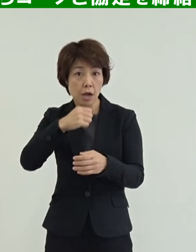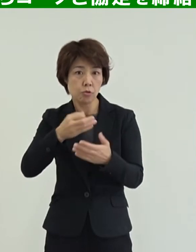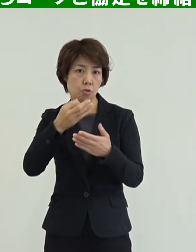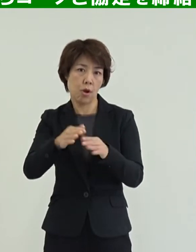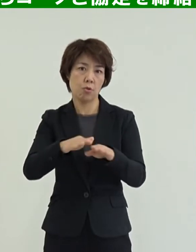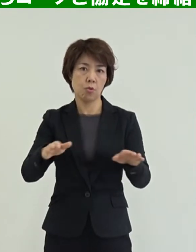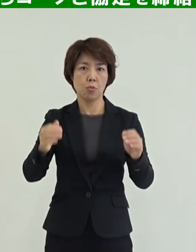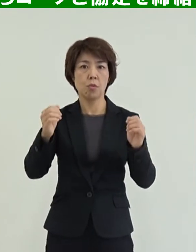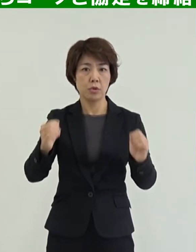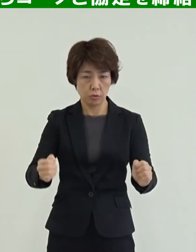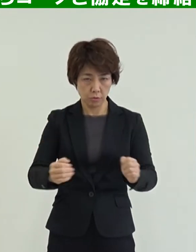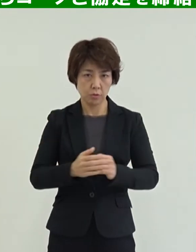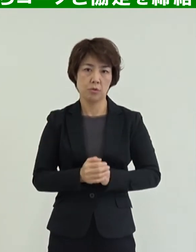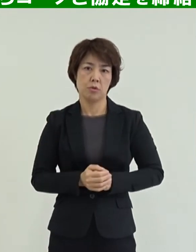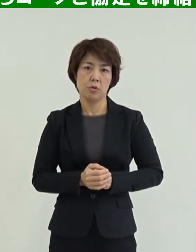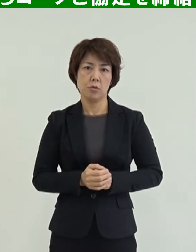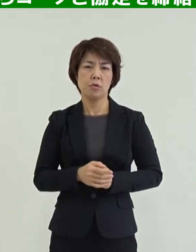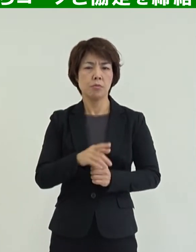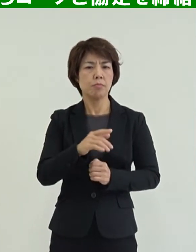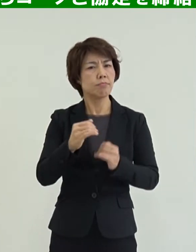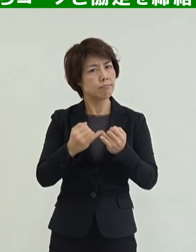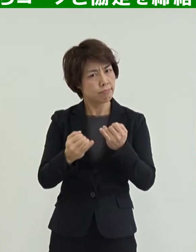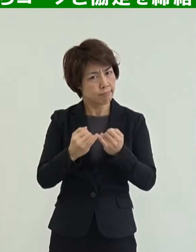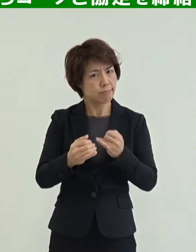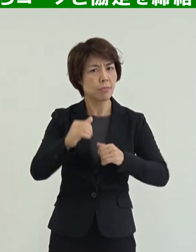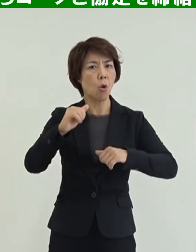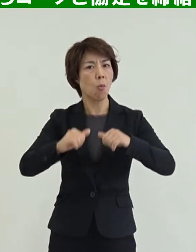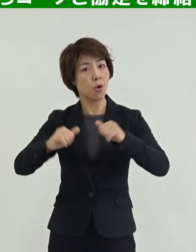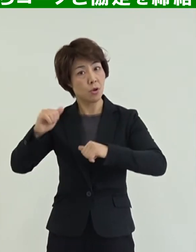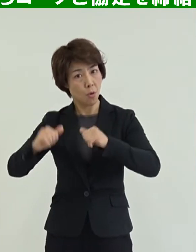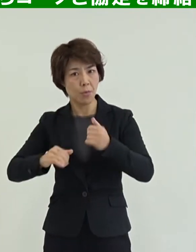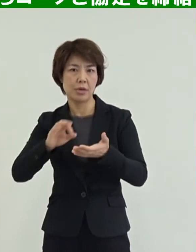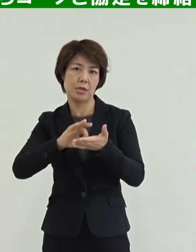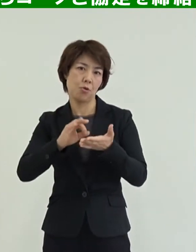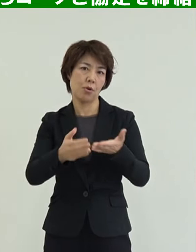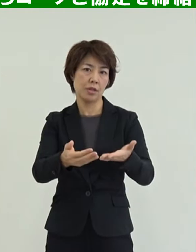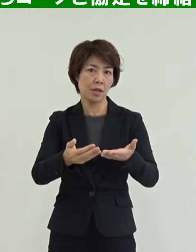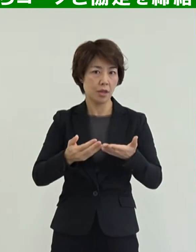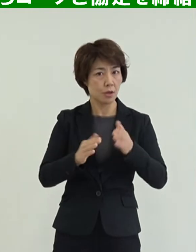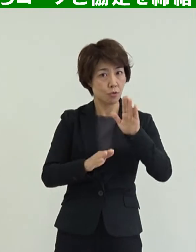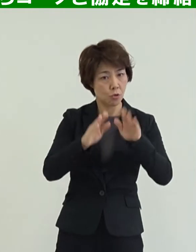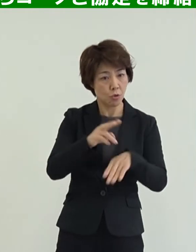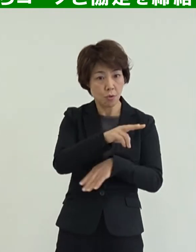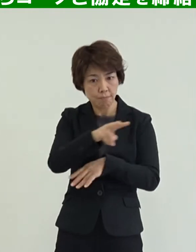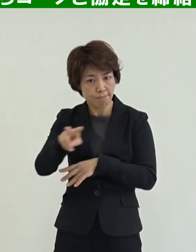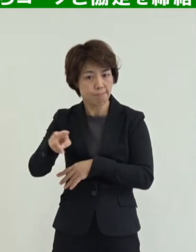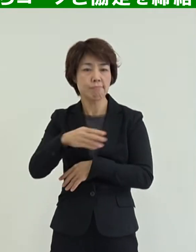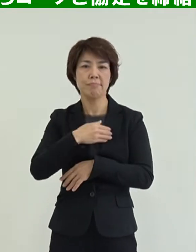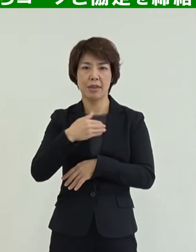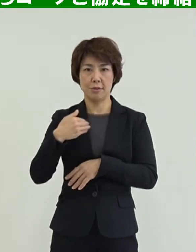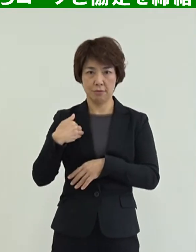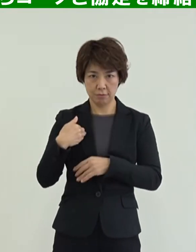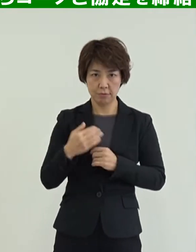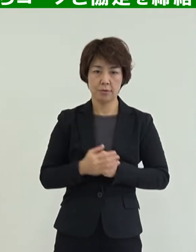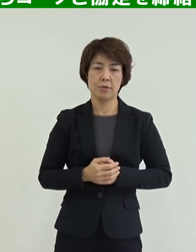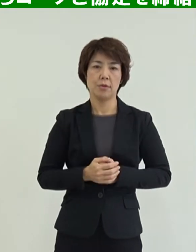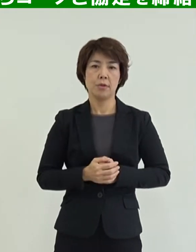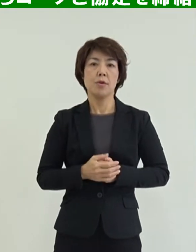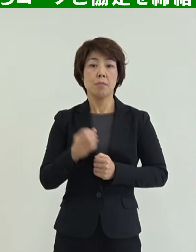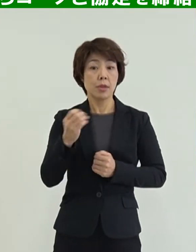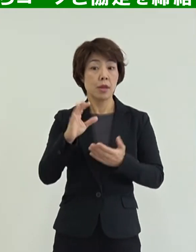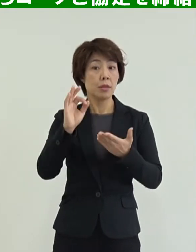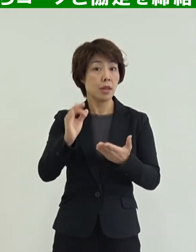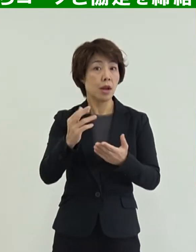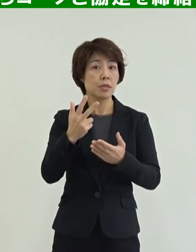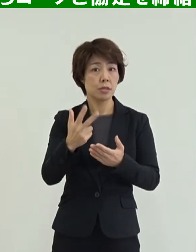ますそのように思い思いにご利用いただいている様子を知ることができるのでまた奈良市の